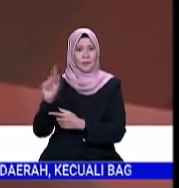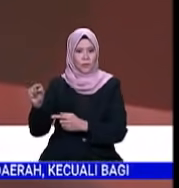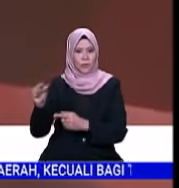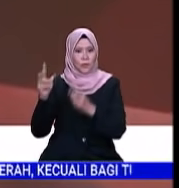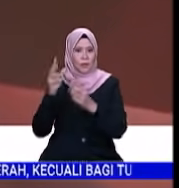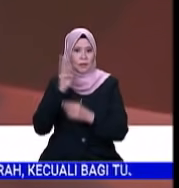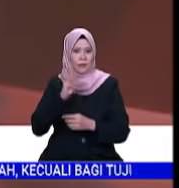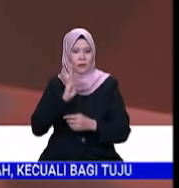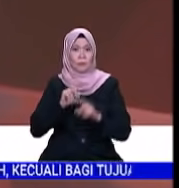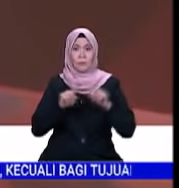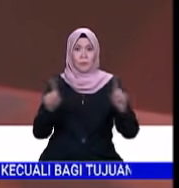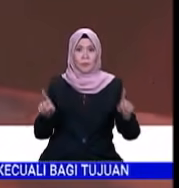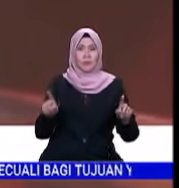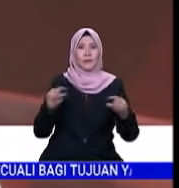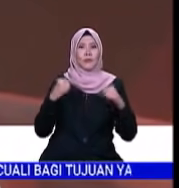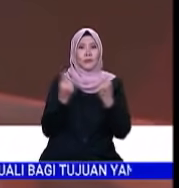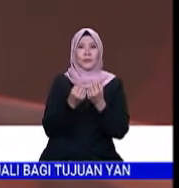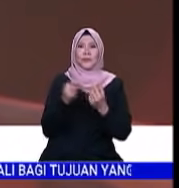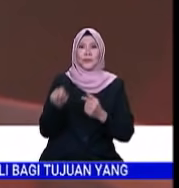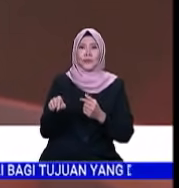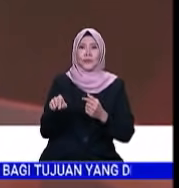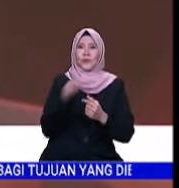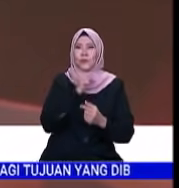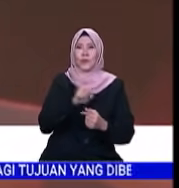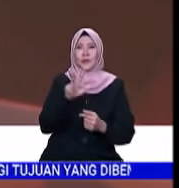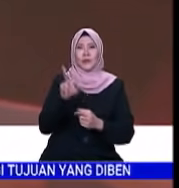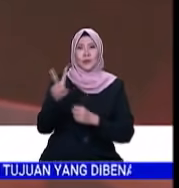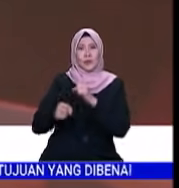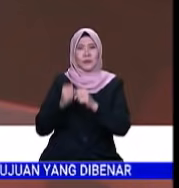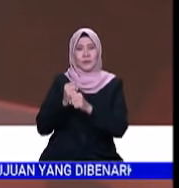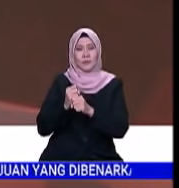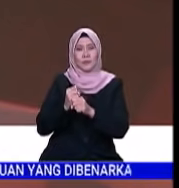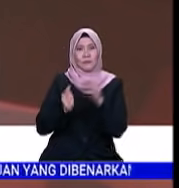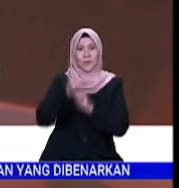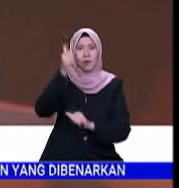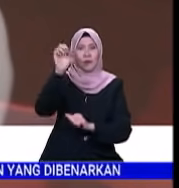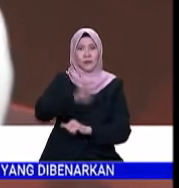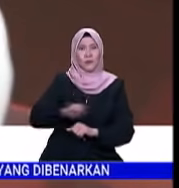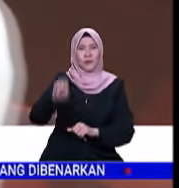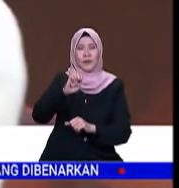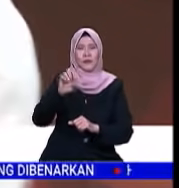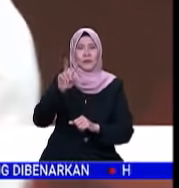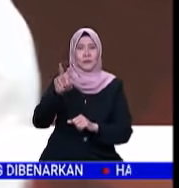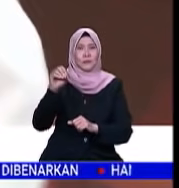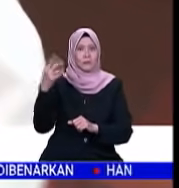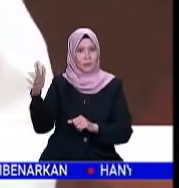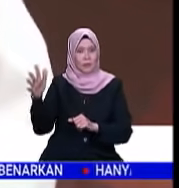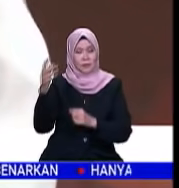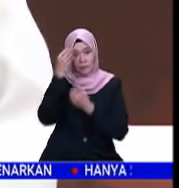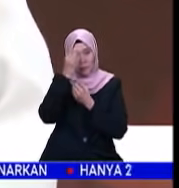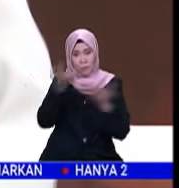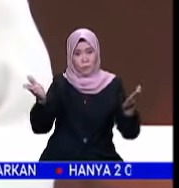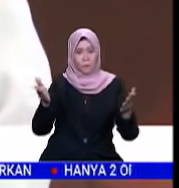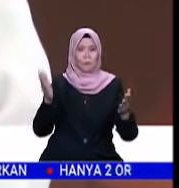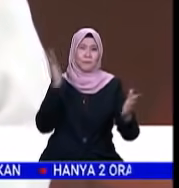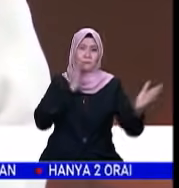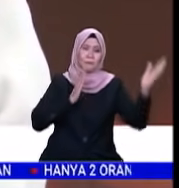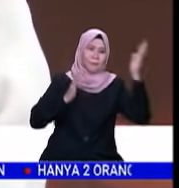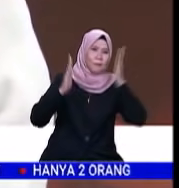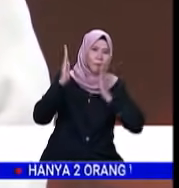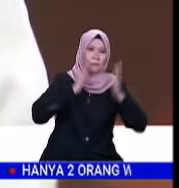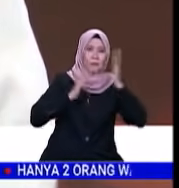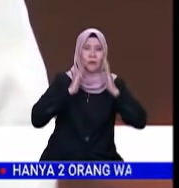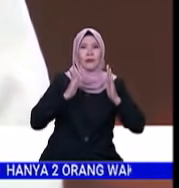wanita. Bagaimanapun, atlet berusia 32 tahun itu yang juga juara Eropah 2015 memaklumkan tamparan